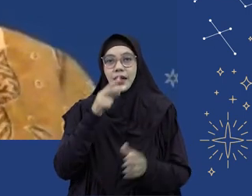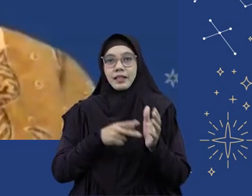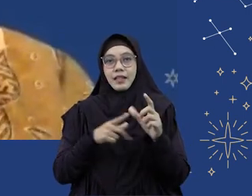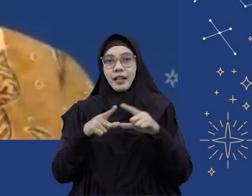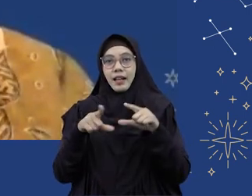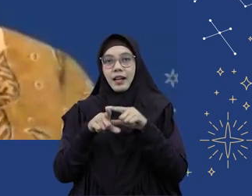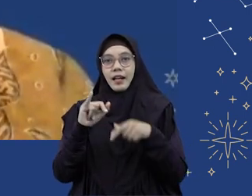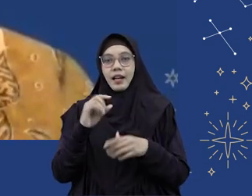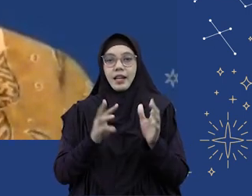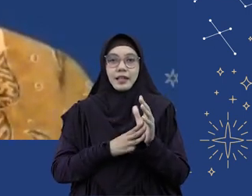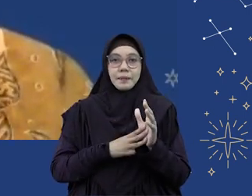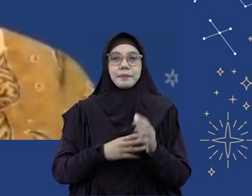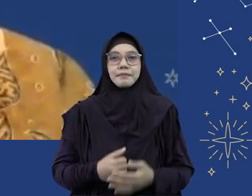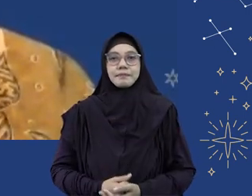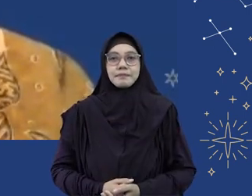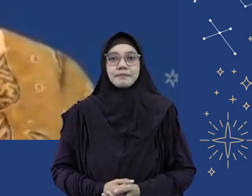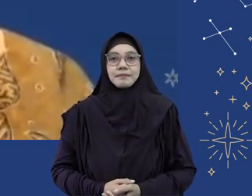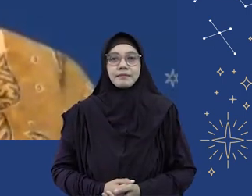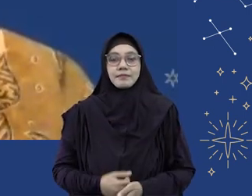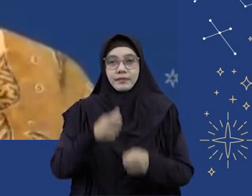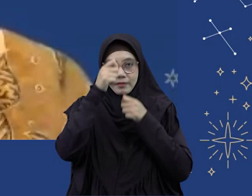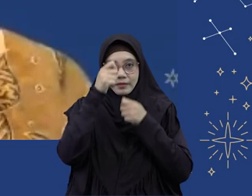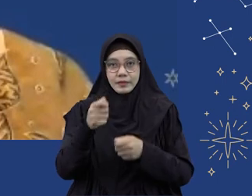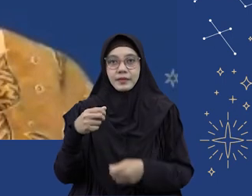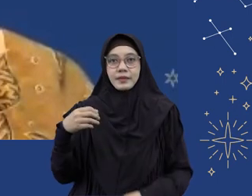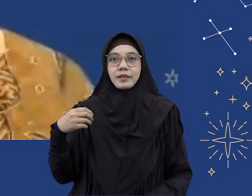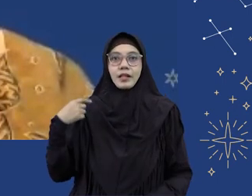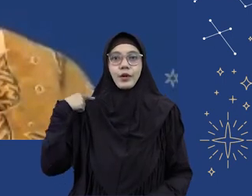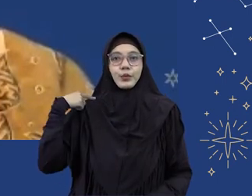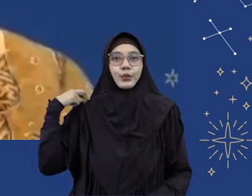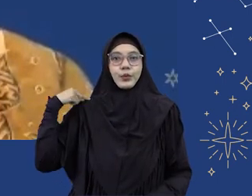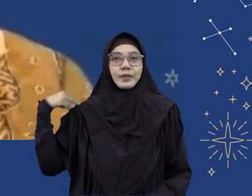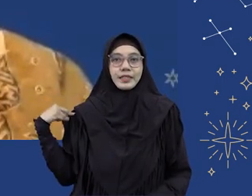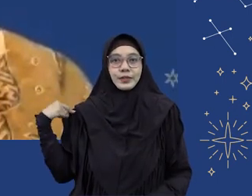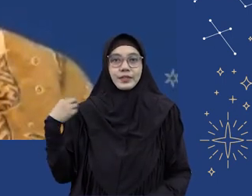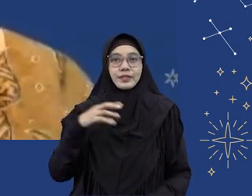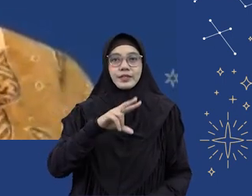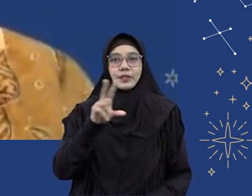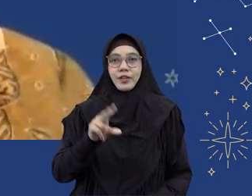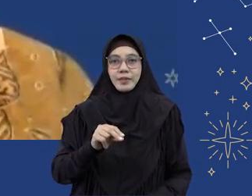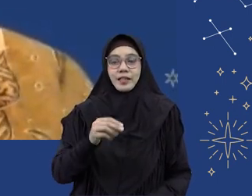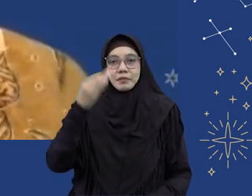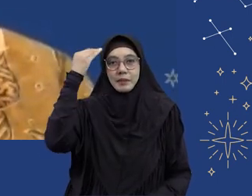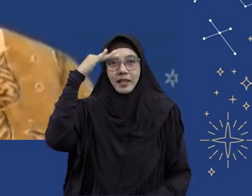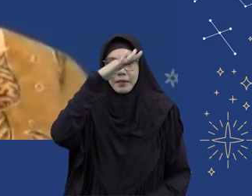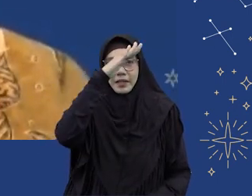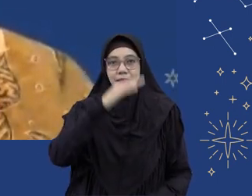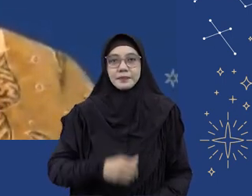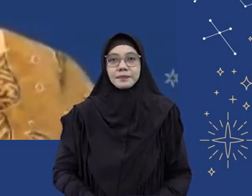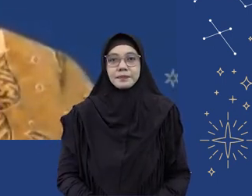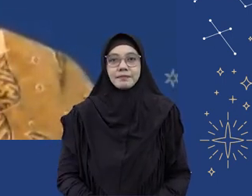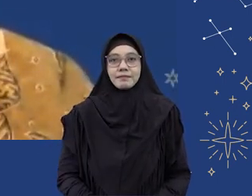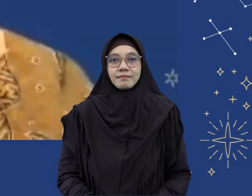yang saya hormati Gubernur Jawa Barat Bapak Ridwan Kamil yang saya hormati